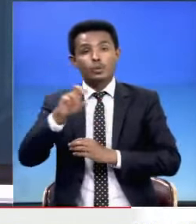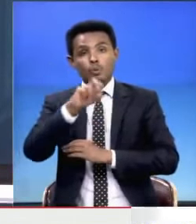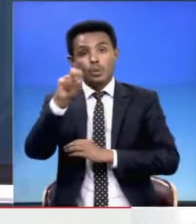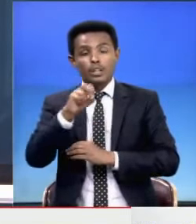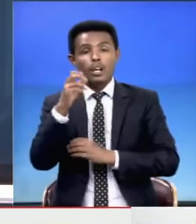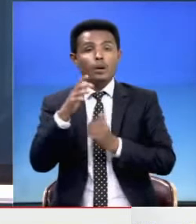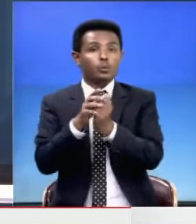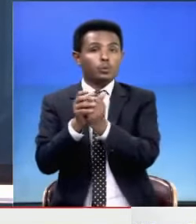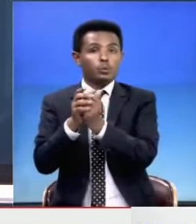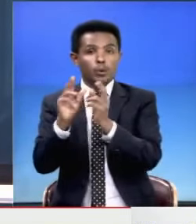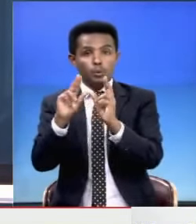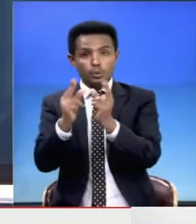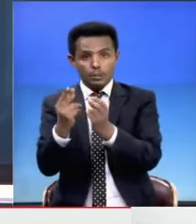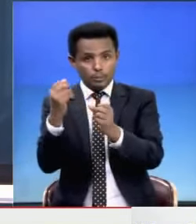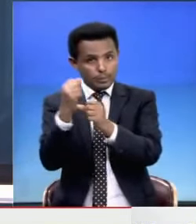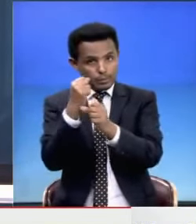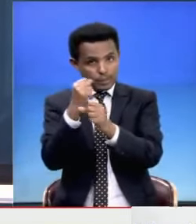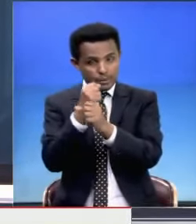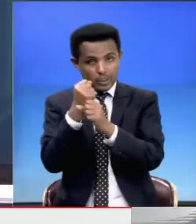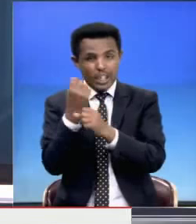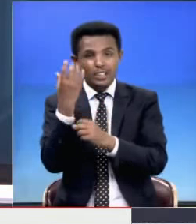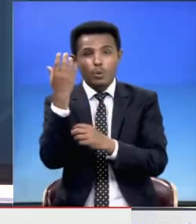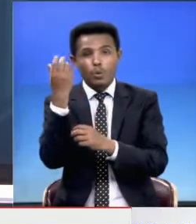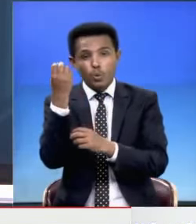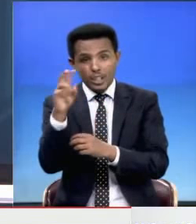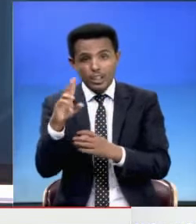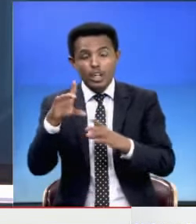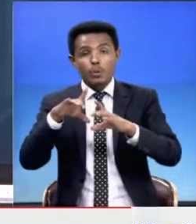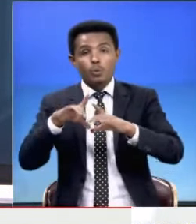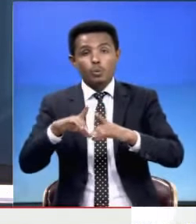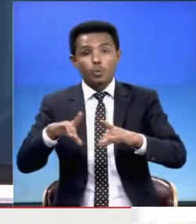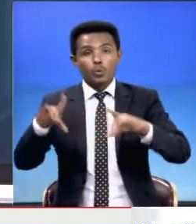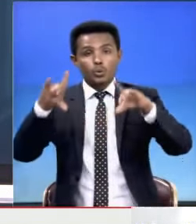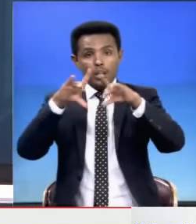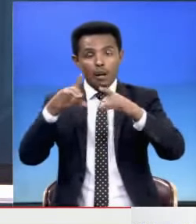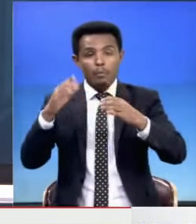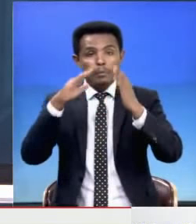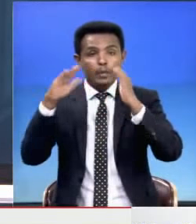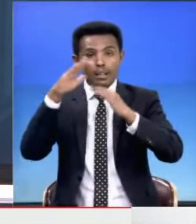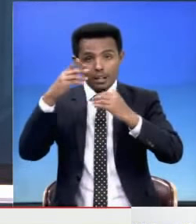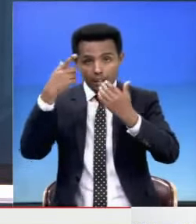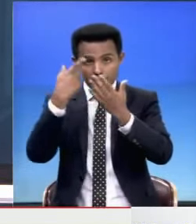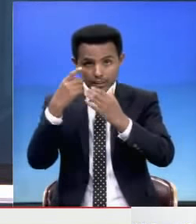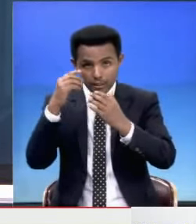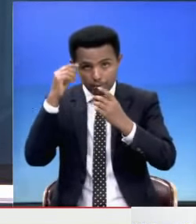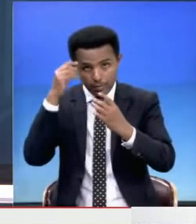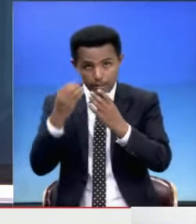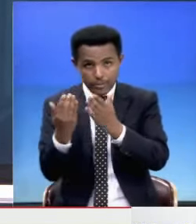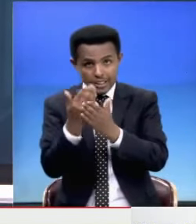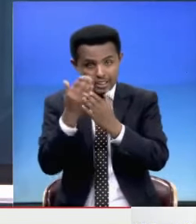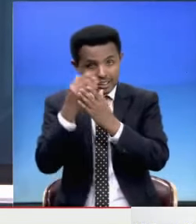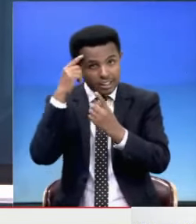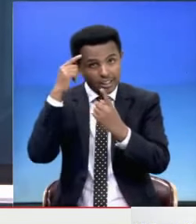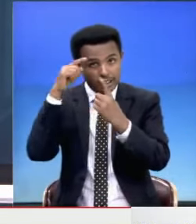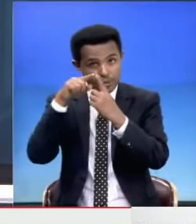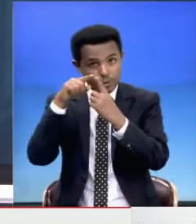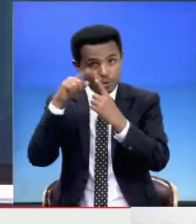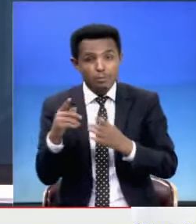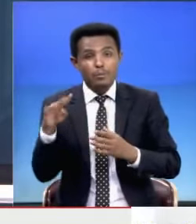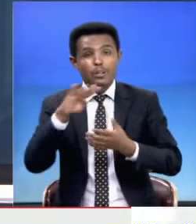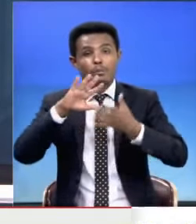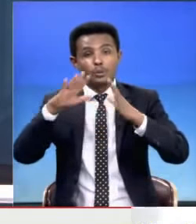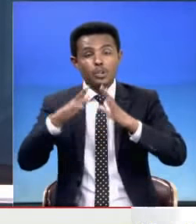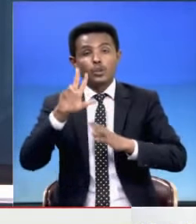በቆሎን በኩታ ገጠም በማልማት ከ12 ሚሊዮን ኩንታል በላይ ምርት ለማግኘት ታቅዷል። በምዕራብ ጎጃም ዞን በቆሎን በኩታ ገጠም በሚያመርቱ